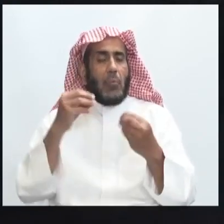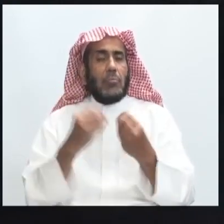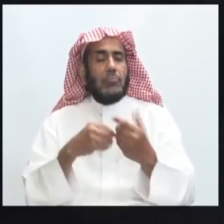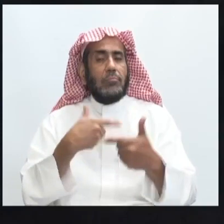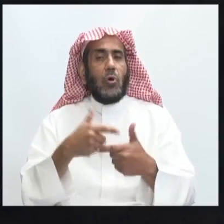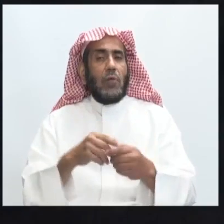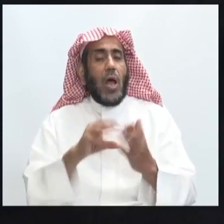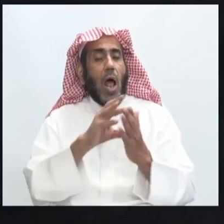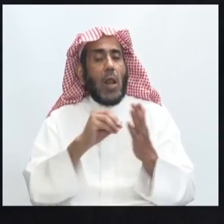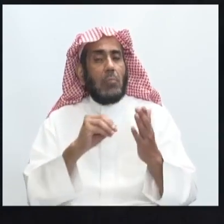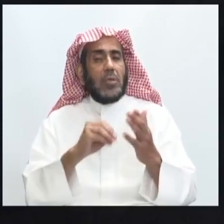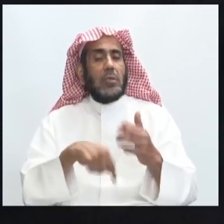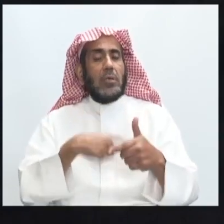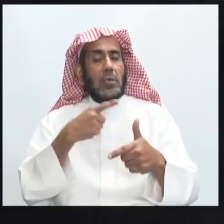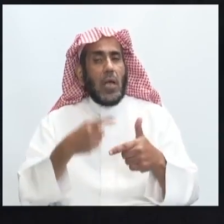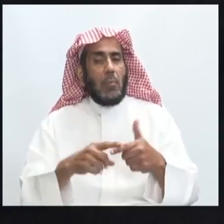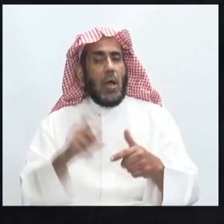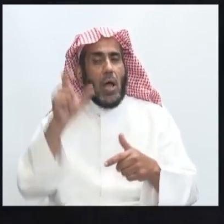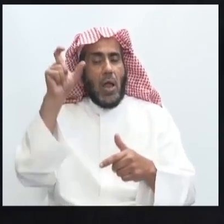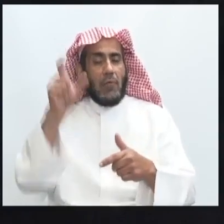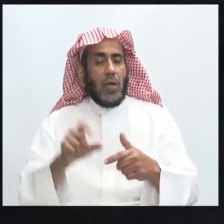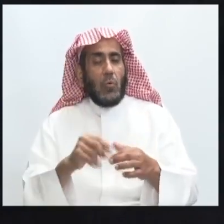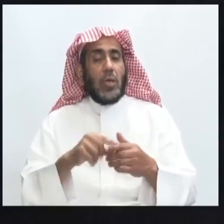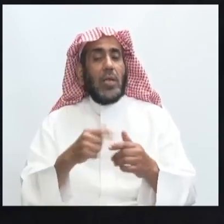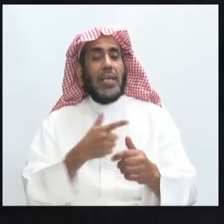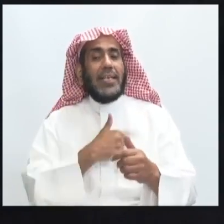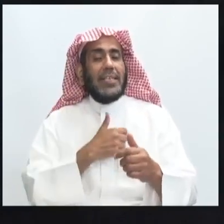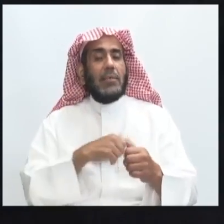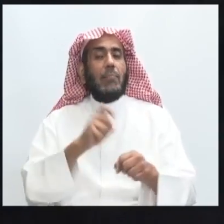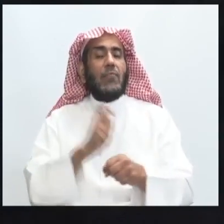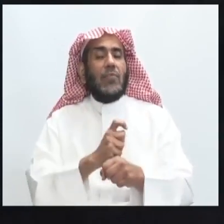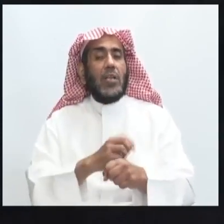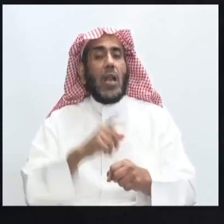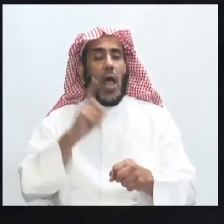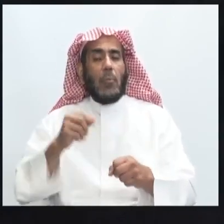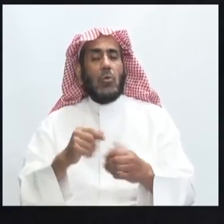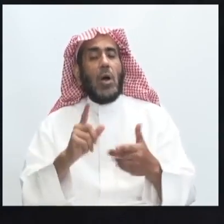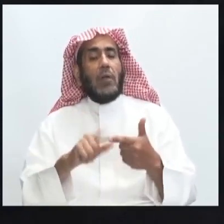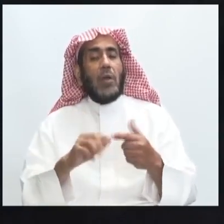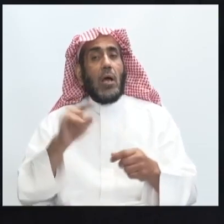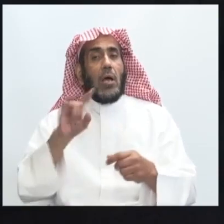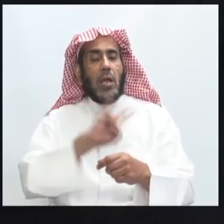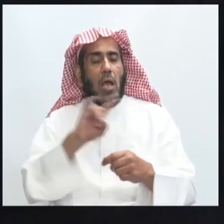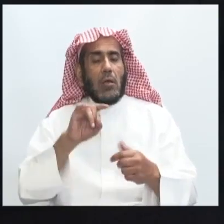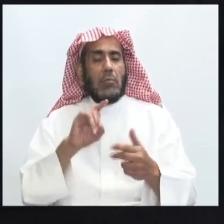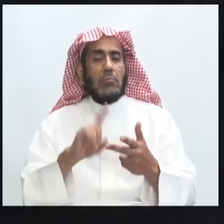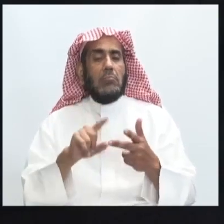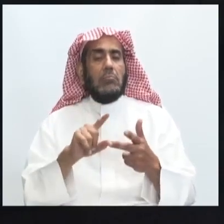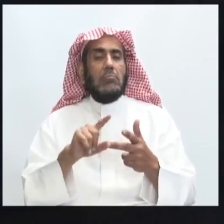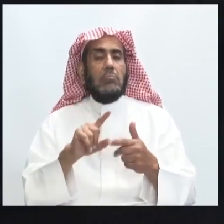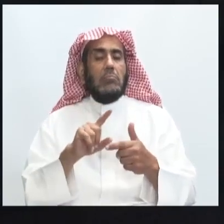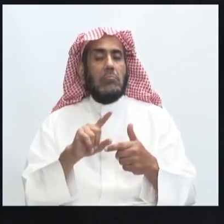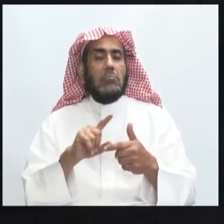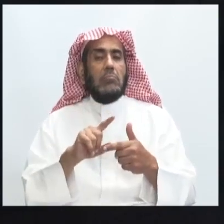المصدر النائب عن فاعله وكذلك اسم فعل امر ثم عرفنا النهي وعرفنا ايضا